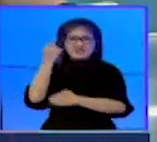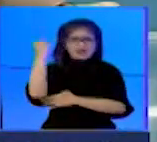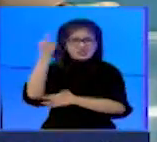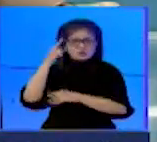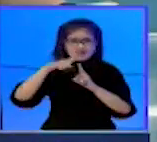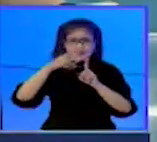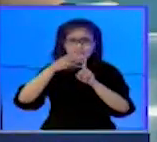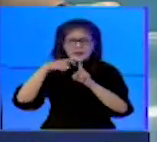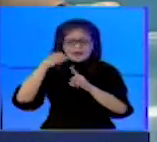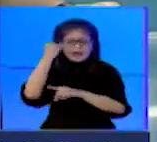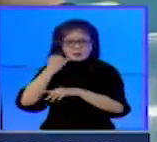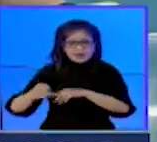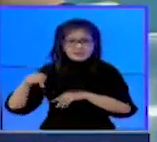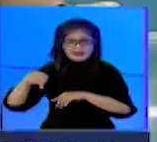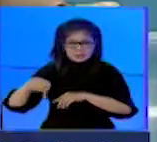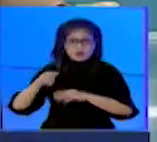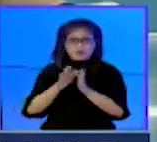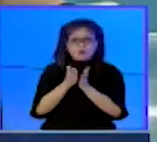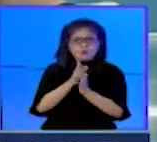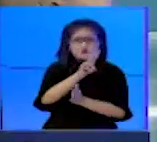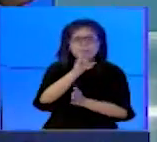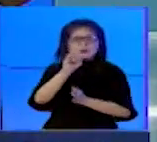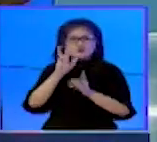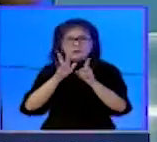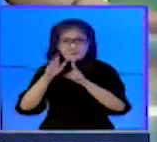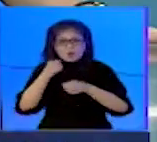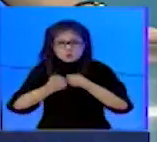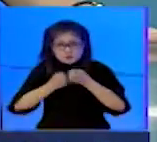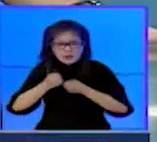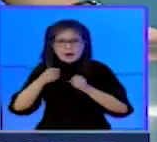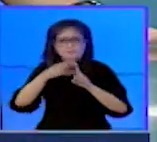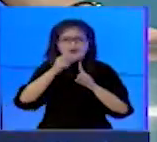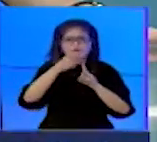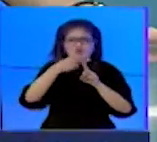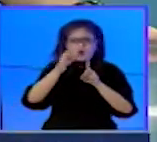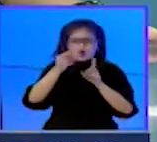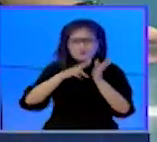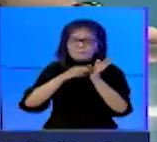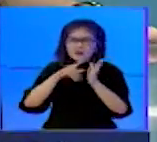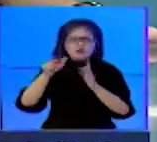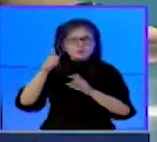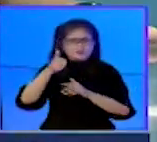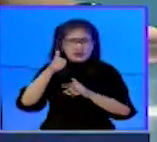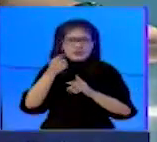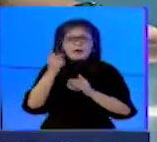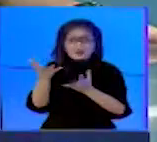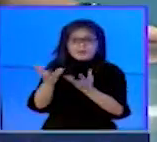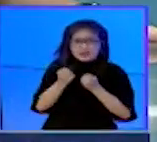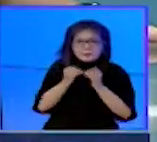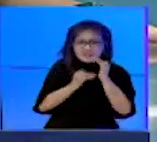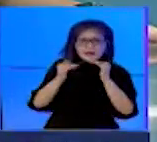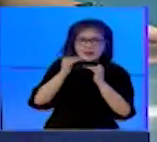buku 2019, korporasi mampu menunjukkan performa kinerja yang baik dengan mencatatkan kenaikan pendapatan dan laba bersih